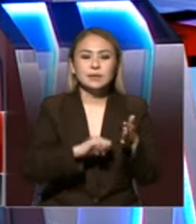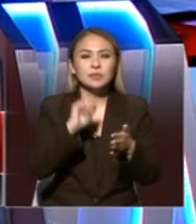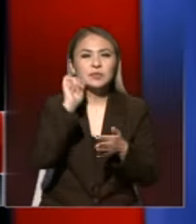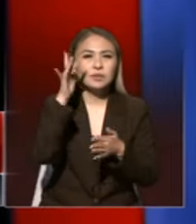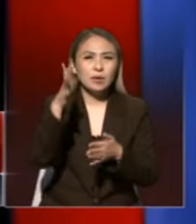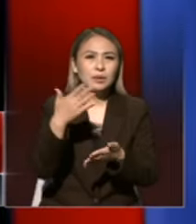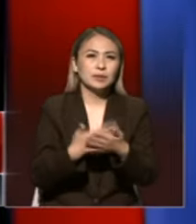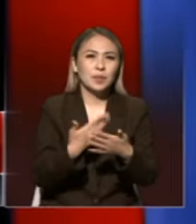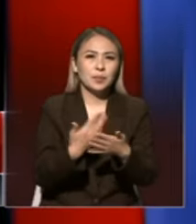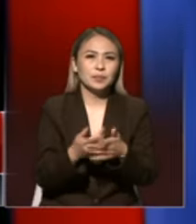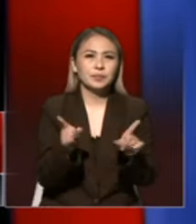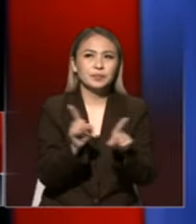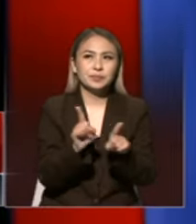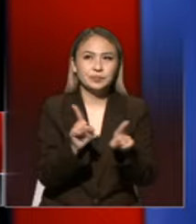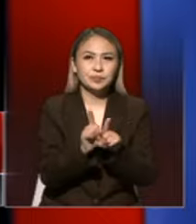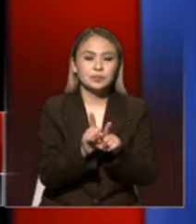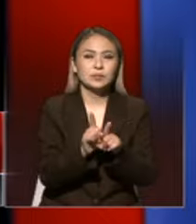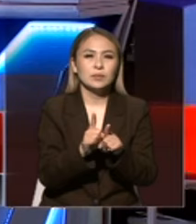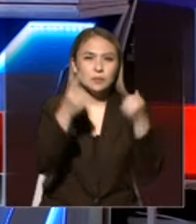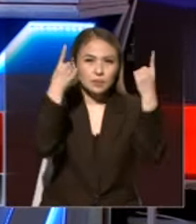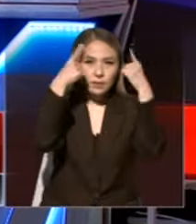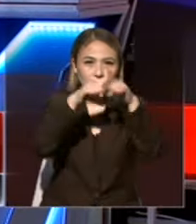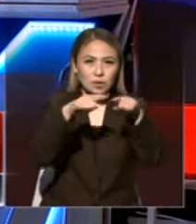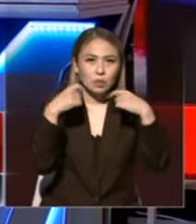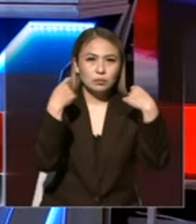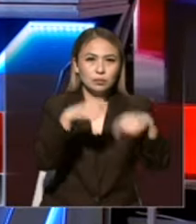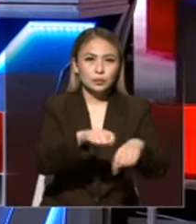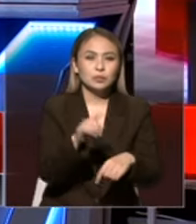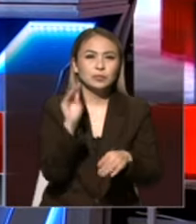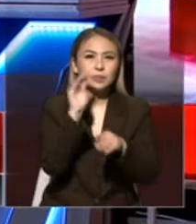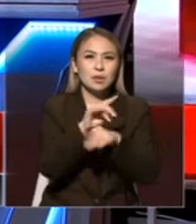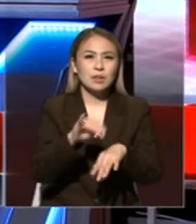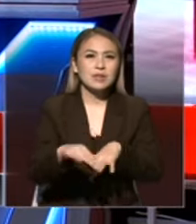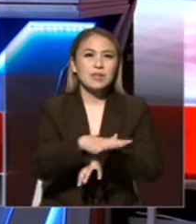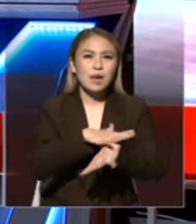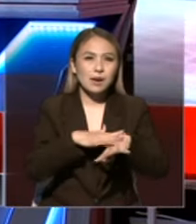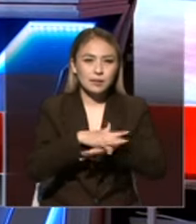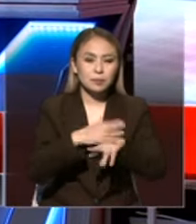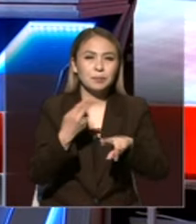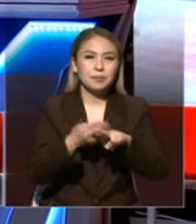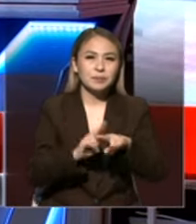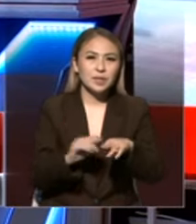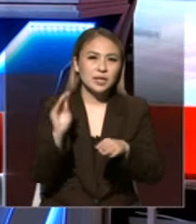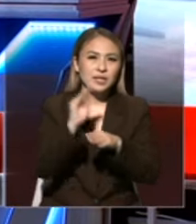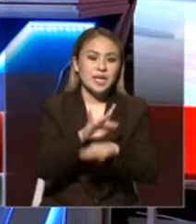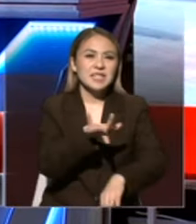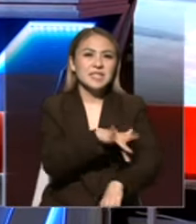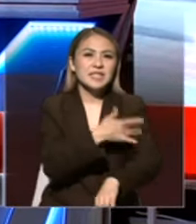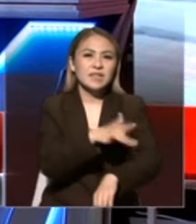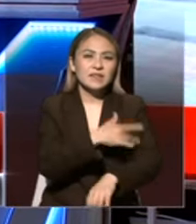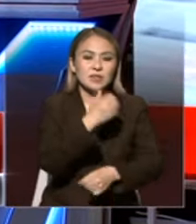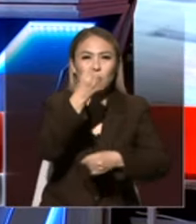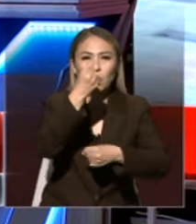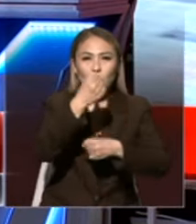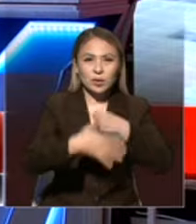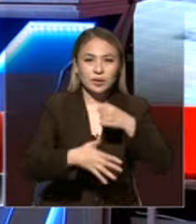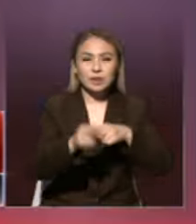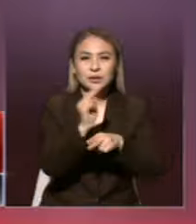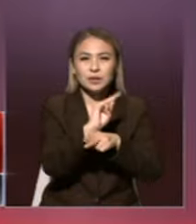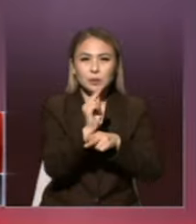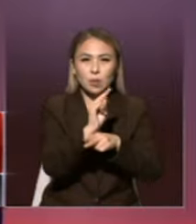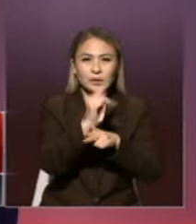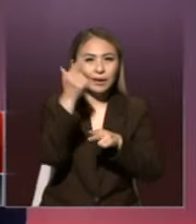сол шаруаға тағы бір техникасын сатуға мүдделі. Ол нарық қой. Одан басқа мына сервисный орталықтар дейді. Біздің